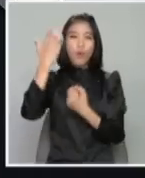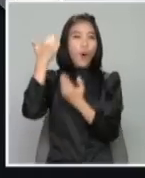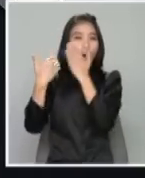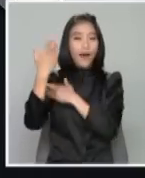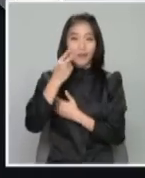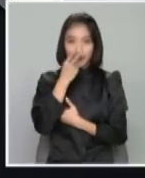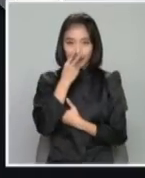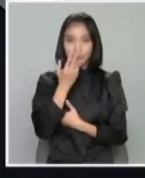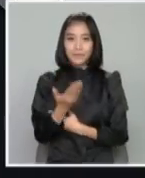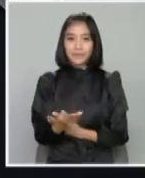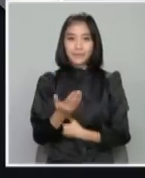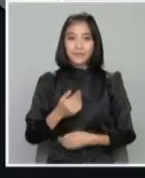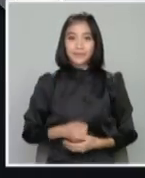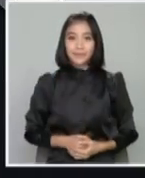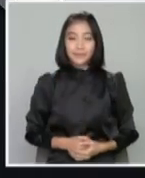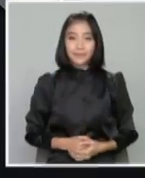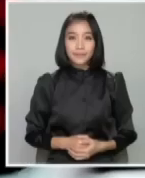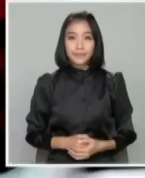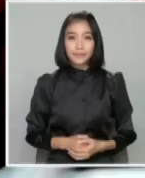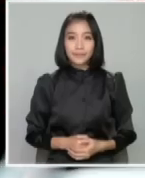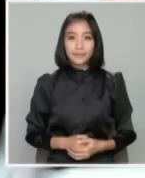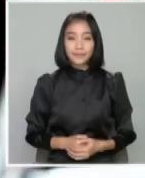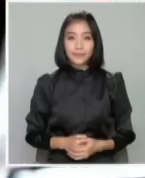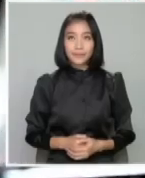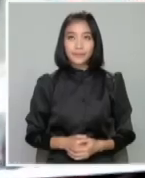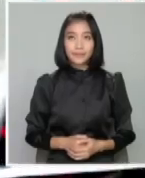ปสัมผัสเสน่ห์ของรถโบราณกันค่ะ